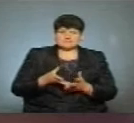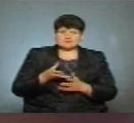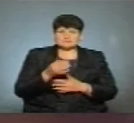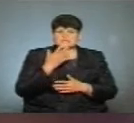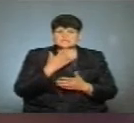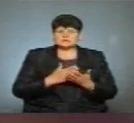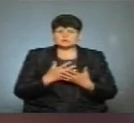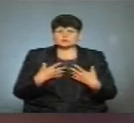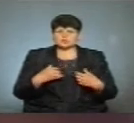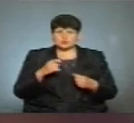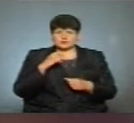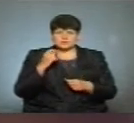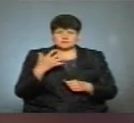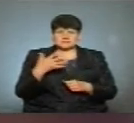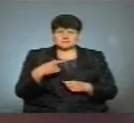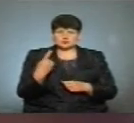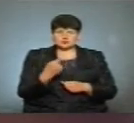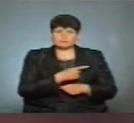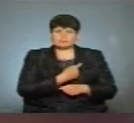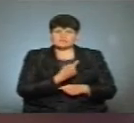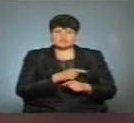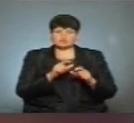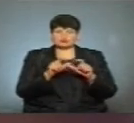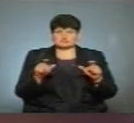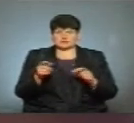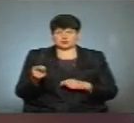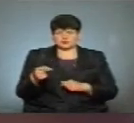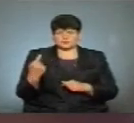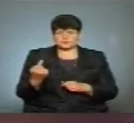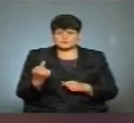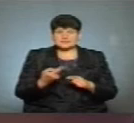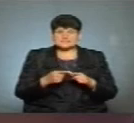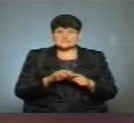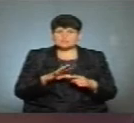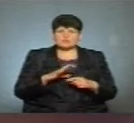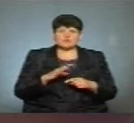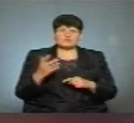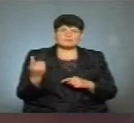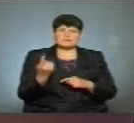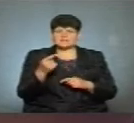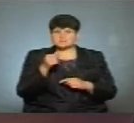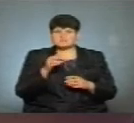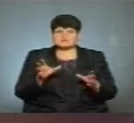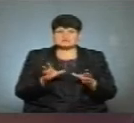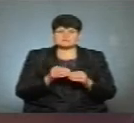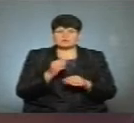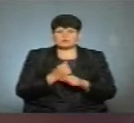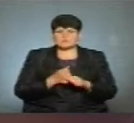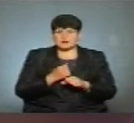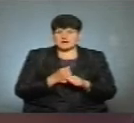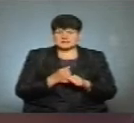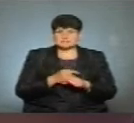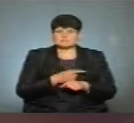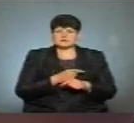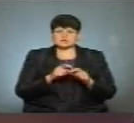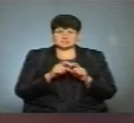служба здоров'я України 51 медичному закладу Тернопільщини. Це був перший місяць співпраці медзакладів області зі